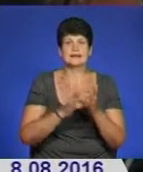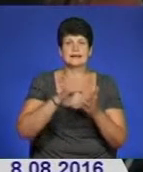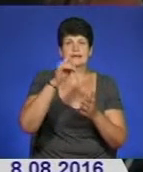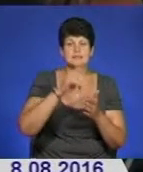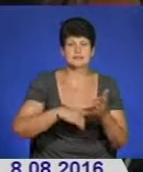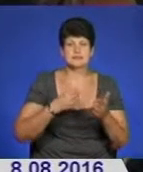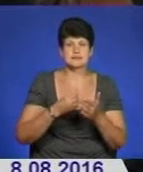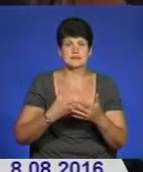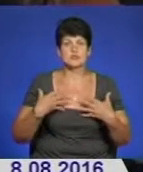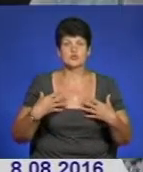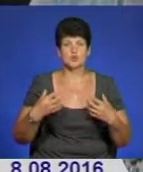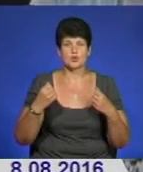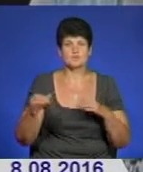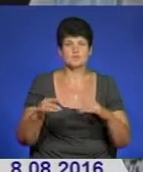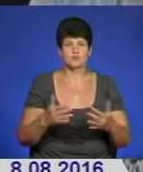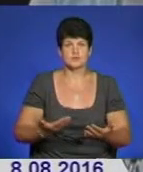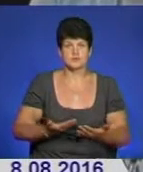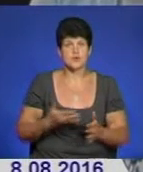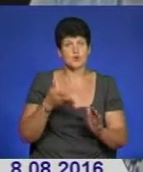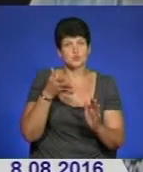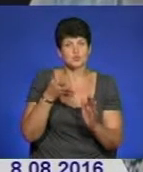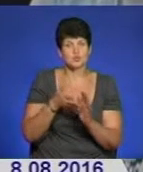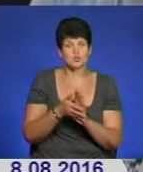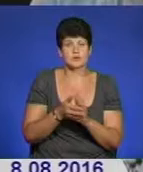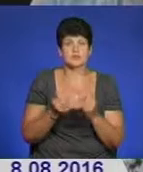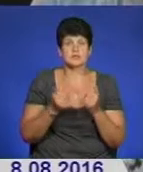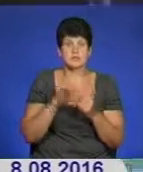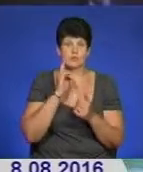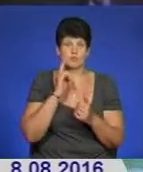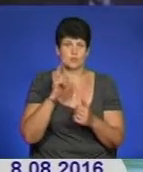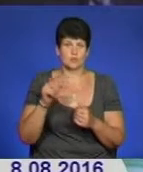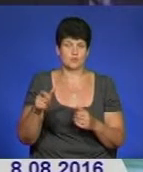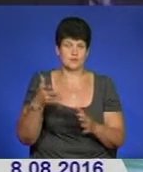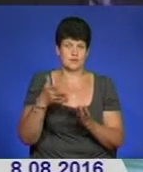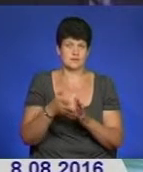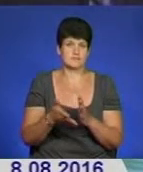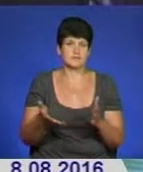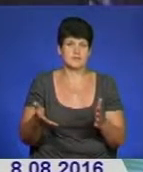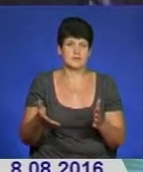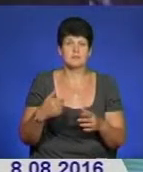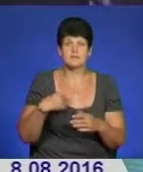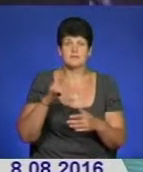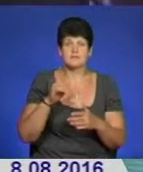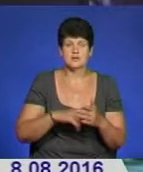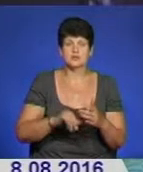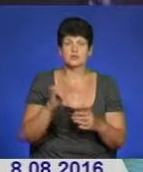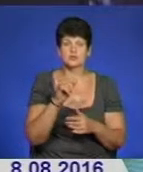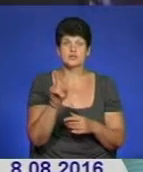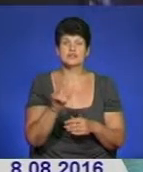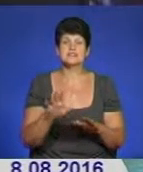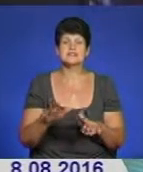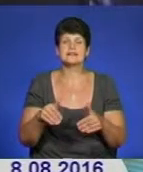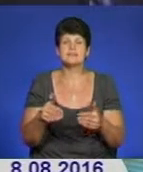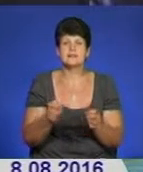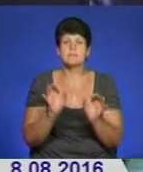цінності та здоровий спосіб життя зрозумілою для молодих людей мовою. І ми віримо в те, що воно дасть такий хороший пульс